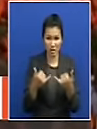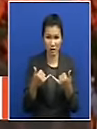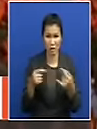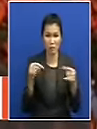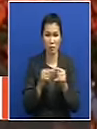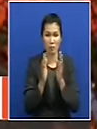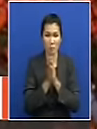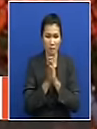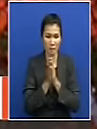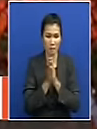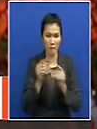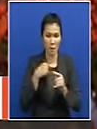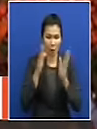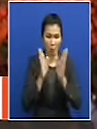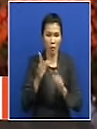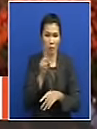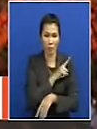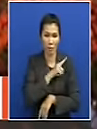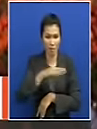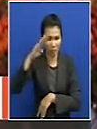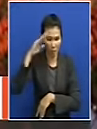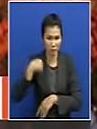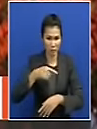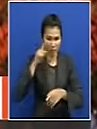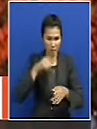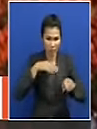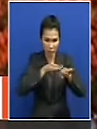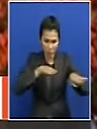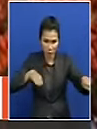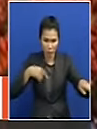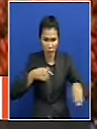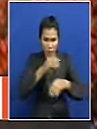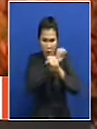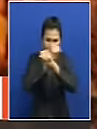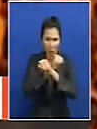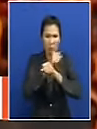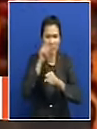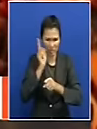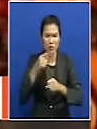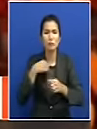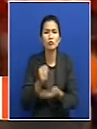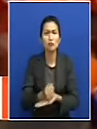ที่ไปตั้งด่านบริเวณปากทางเข้าพุทธมณฑลก็ไปช่วยดูแลความส